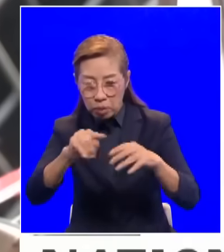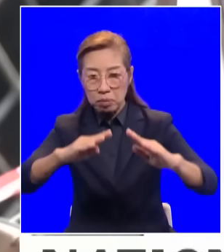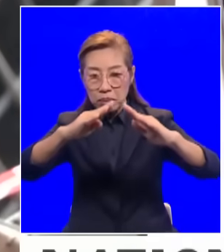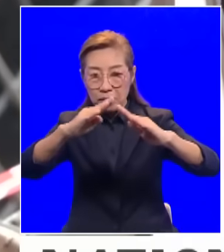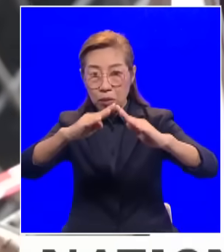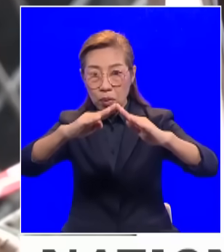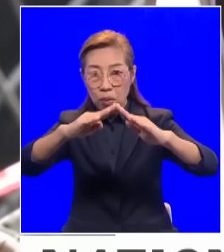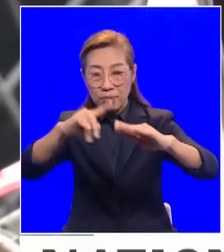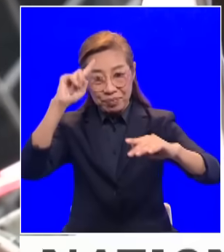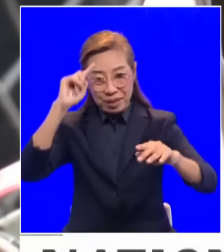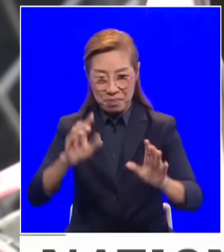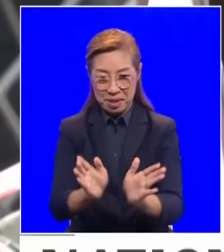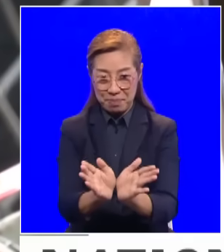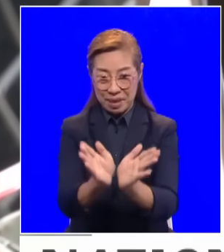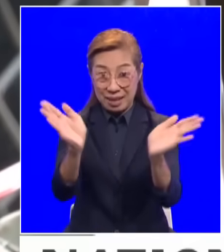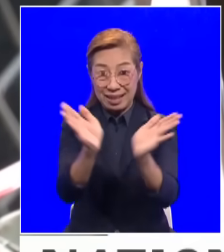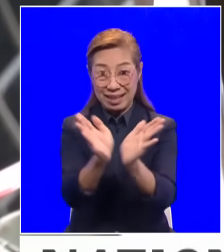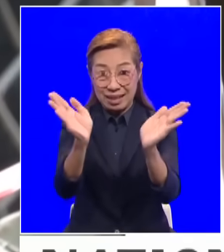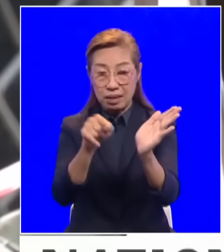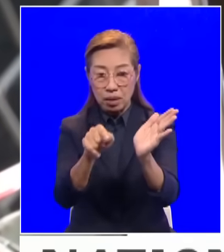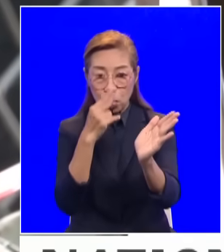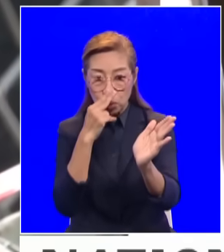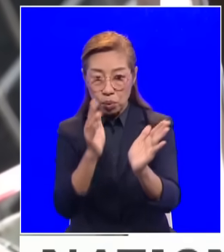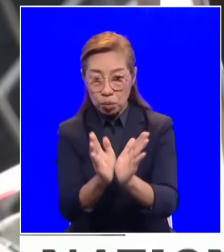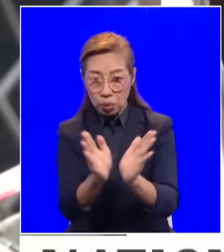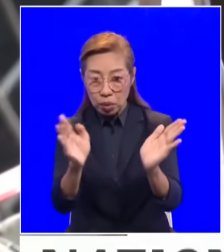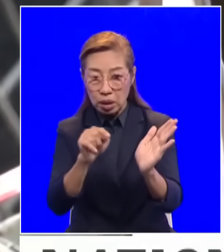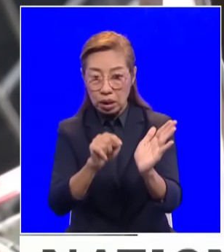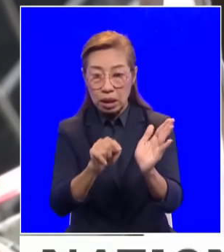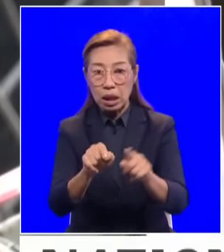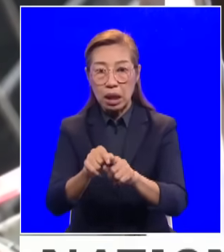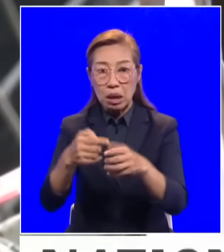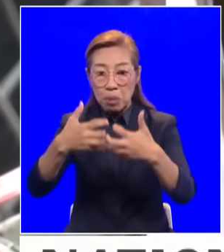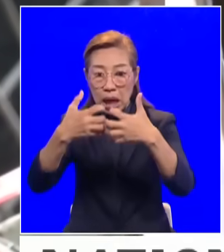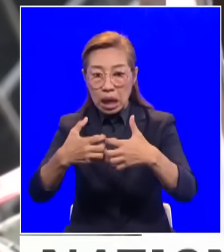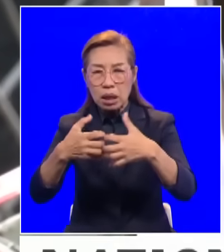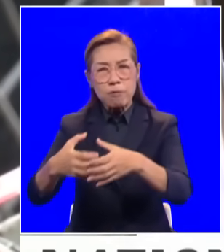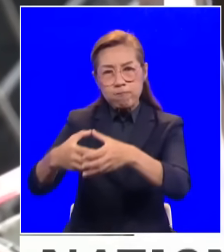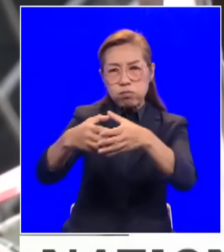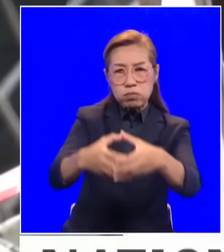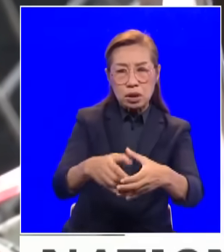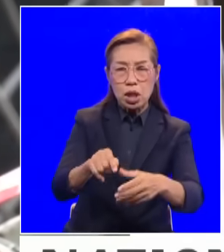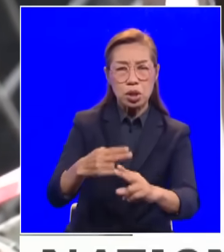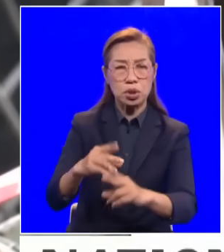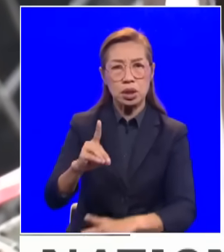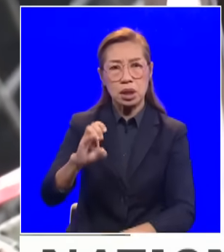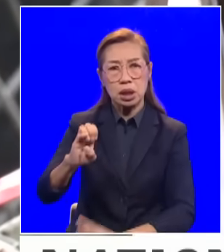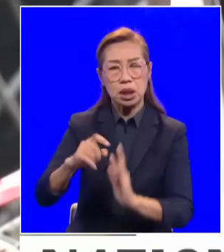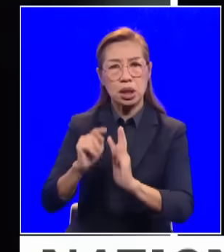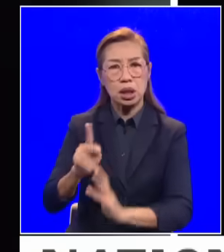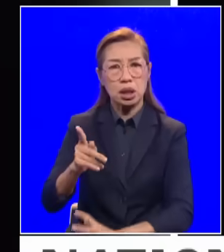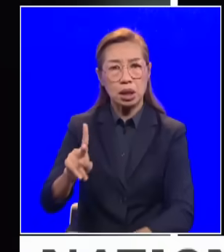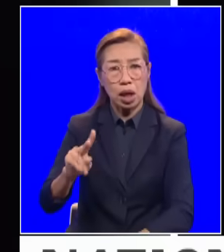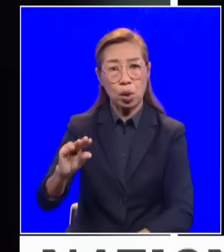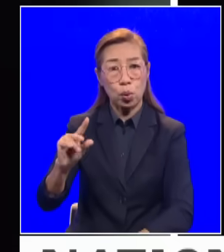นี่กำลังจะให้คุณผู้ชมได้ดูเนี่ยนะคะก็คือจุดที่เครื่องไลฟ์ดีเทคเตอร์ตั้งอยู่ดังนั้นบริเวณบุคคลที่ปรากฏอยู่ใกล้ๆกับ